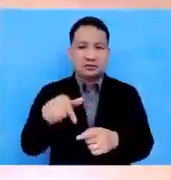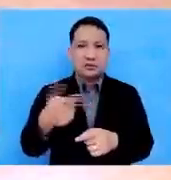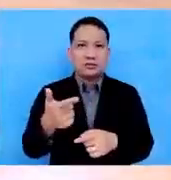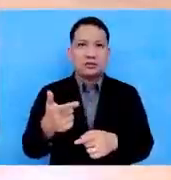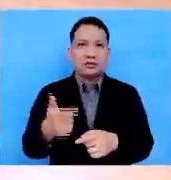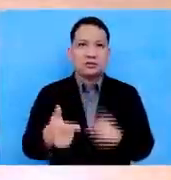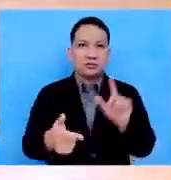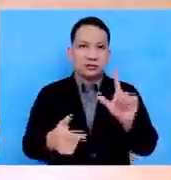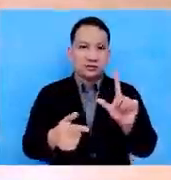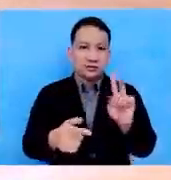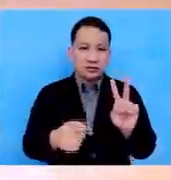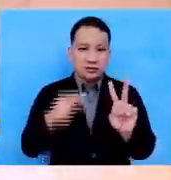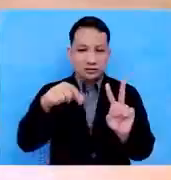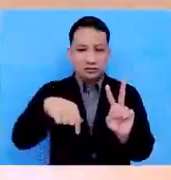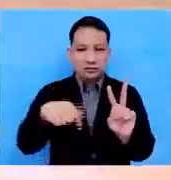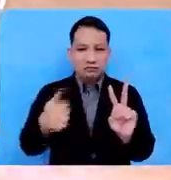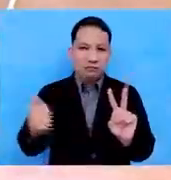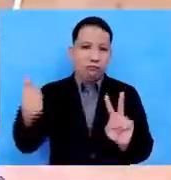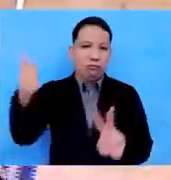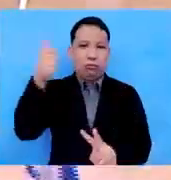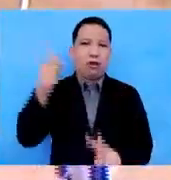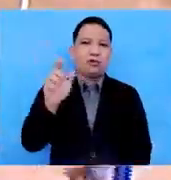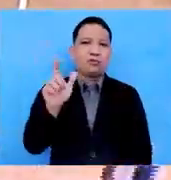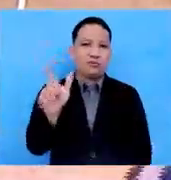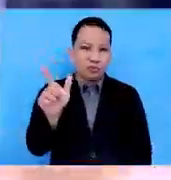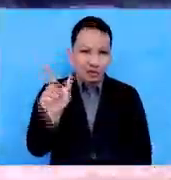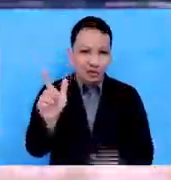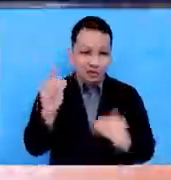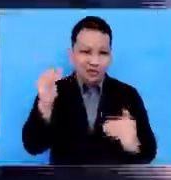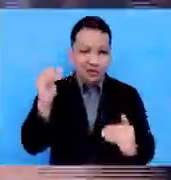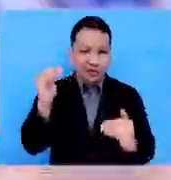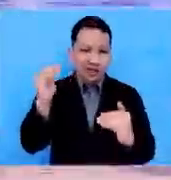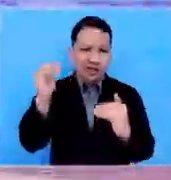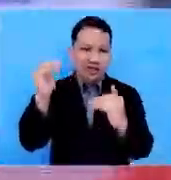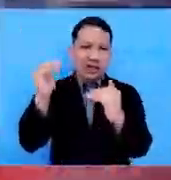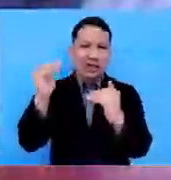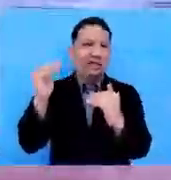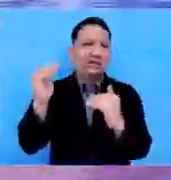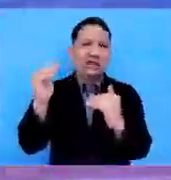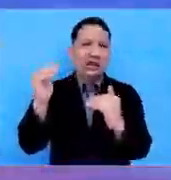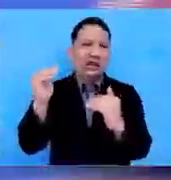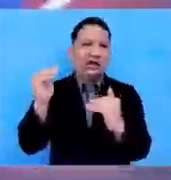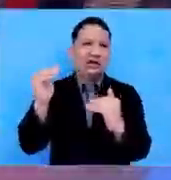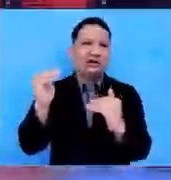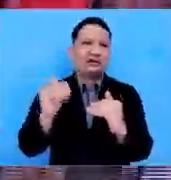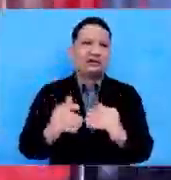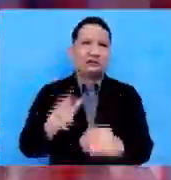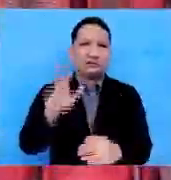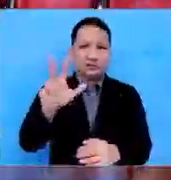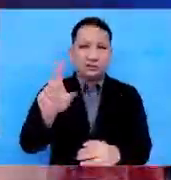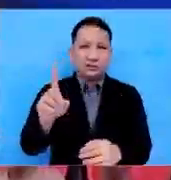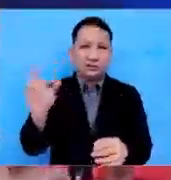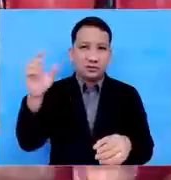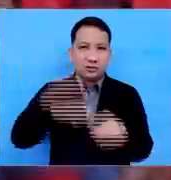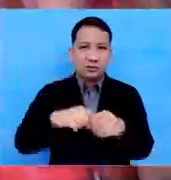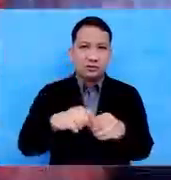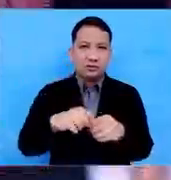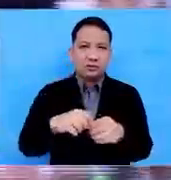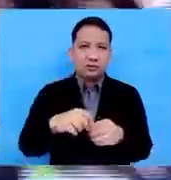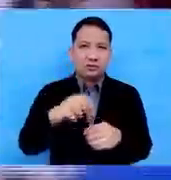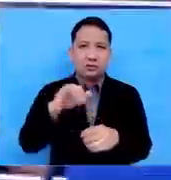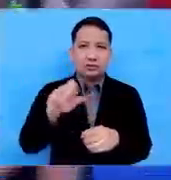lang, higit 20 na ang lamang ng TNT at hindi na sila nagpadikit pa. Umiscore ng 31 points si import Ronde